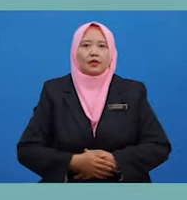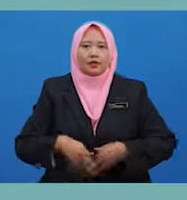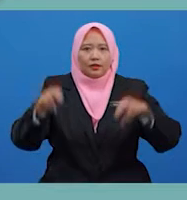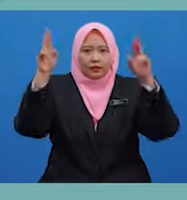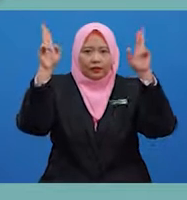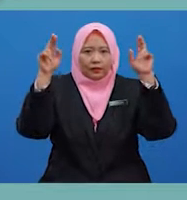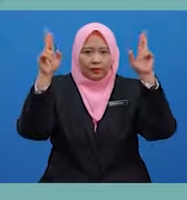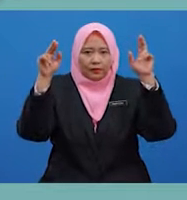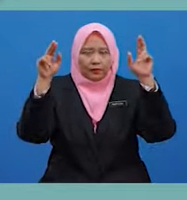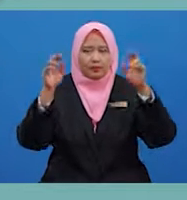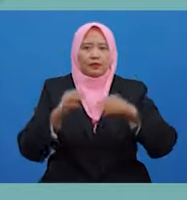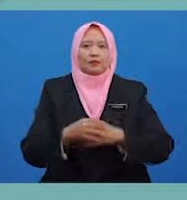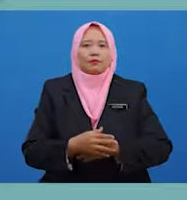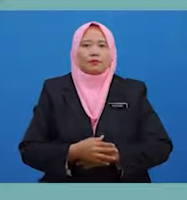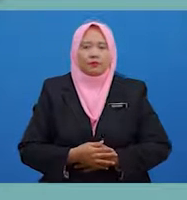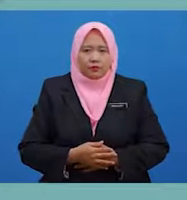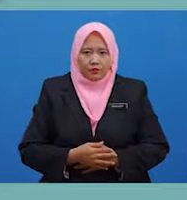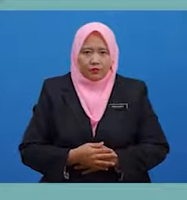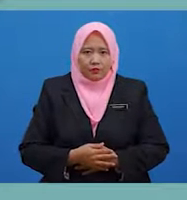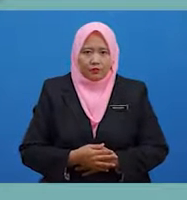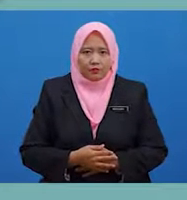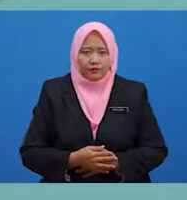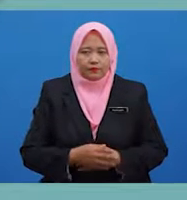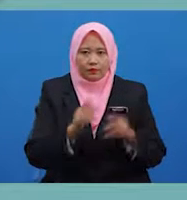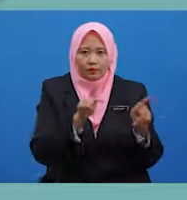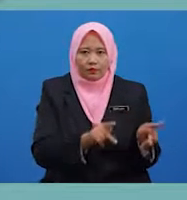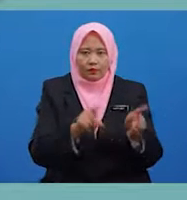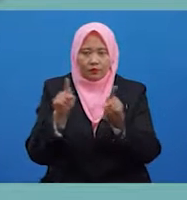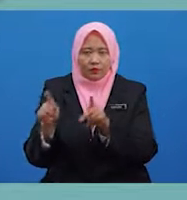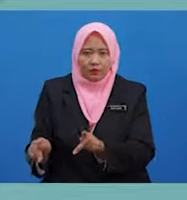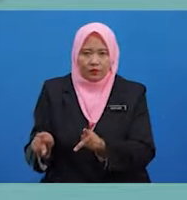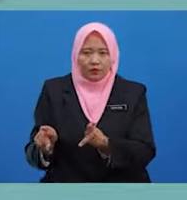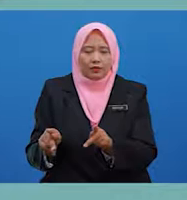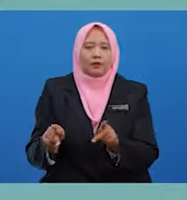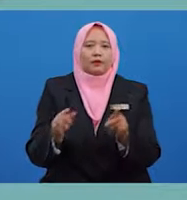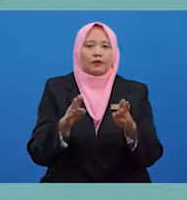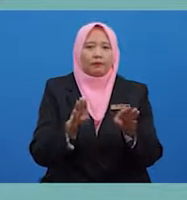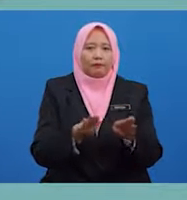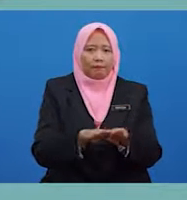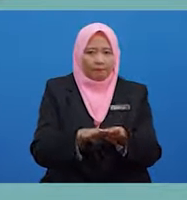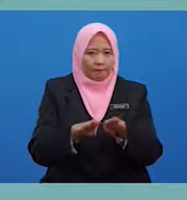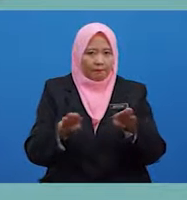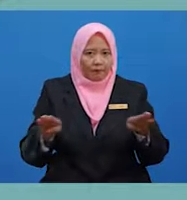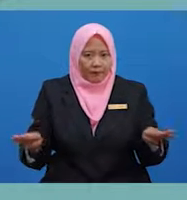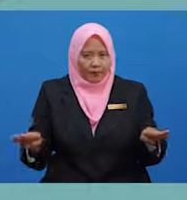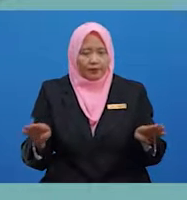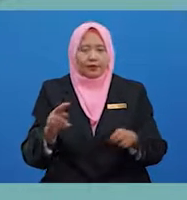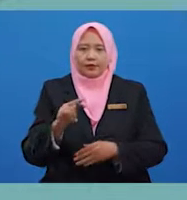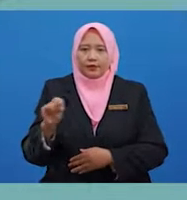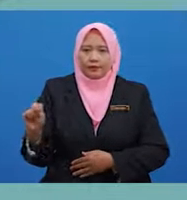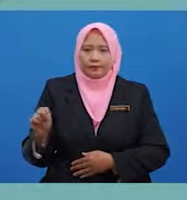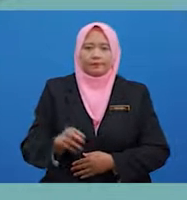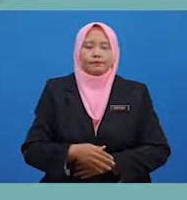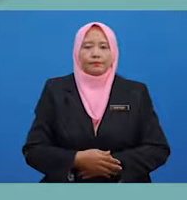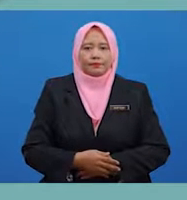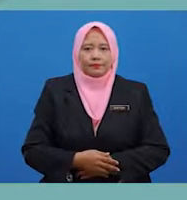bentuk komunikasi bukan linear kepada linear dengan memberi fokus kepada analisis data pola